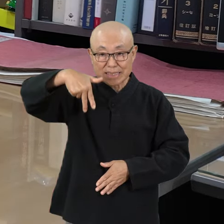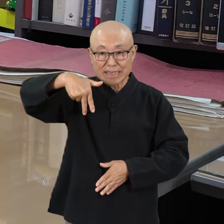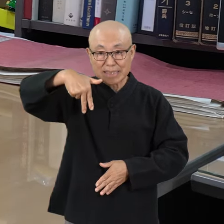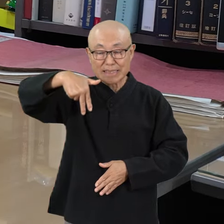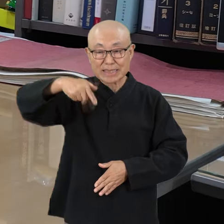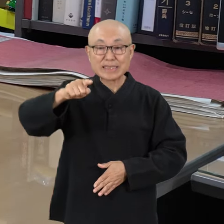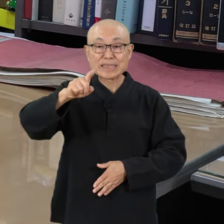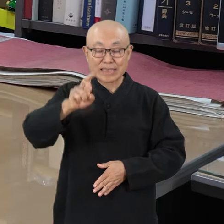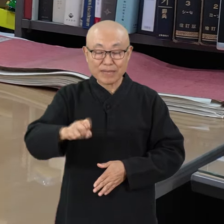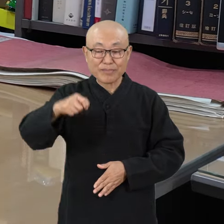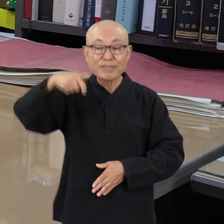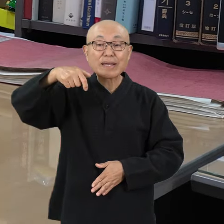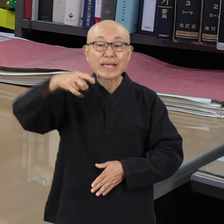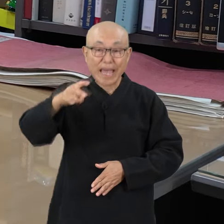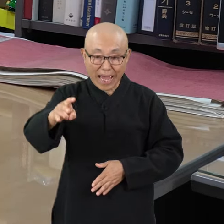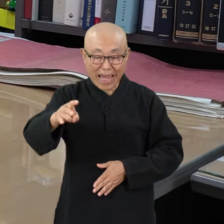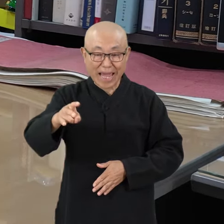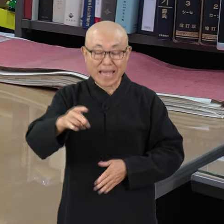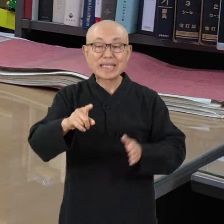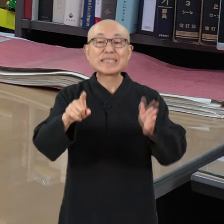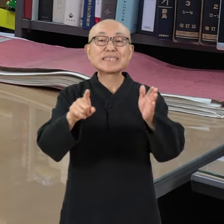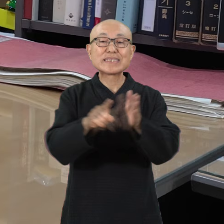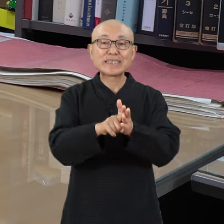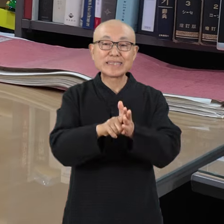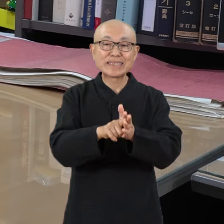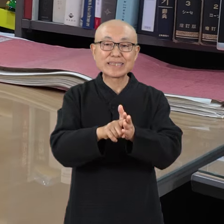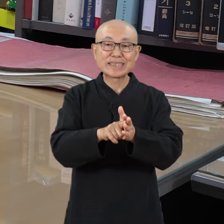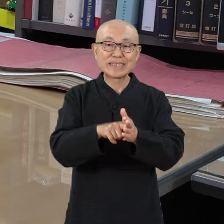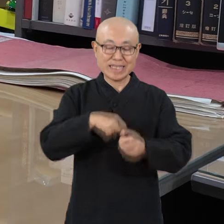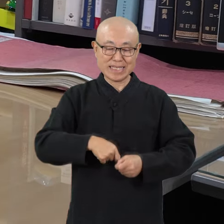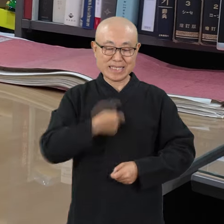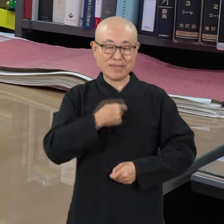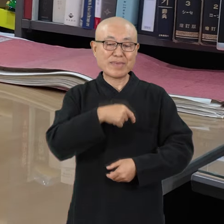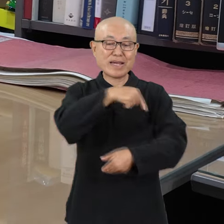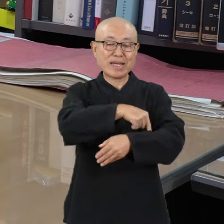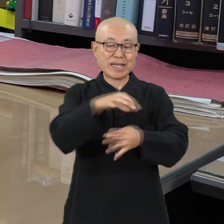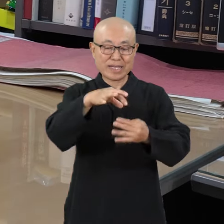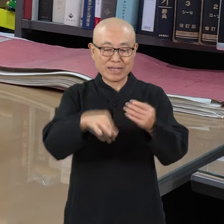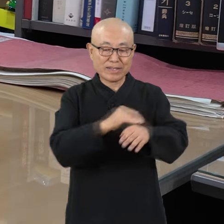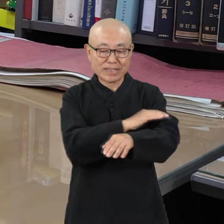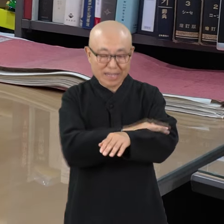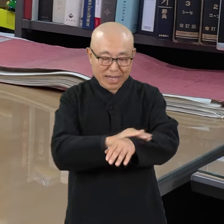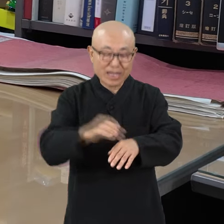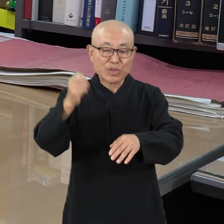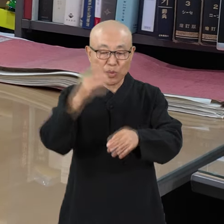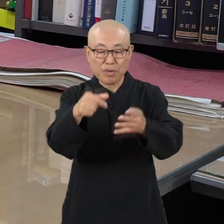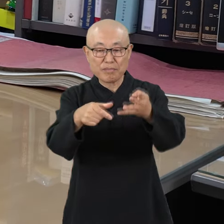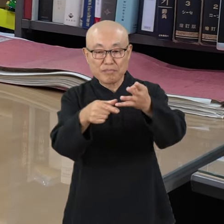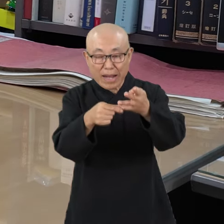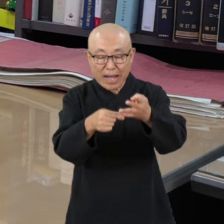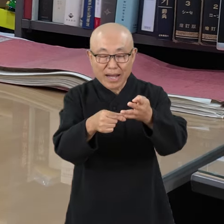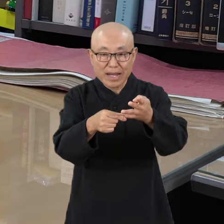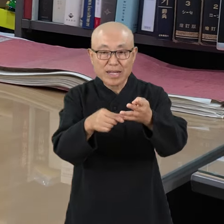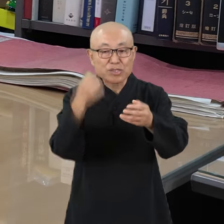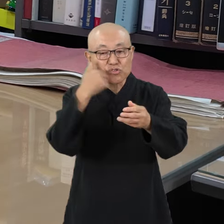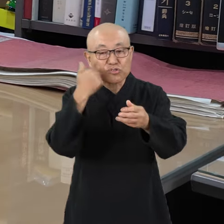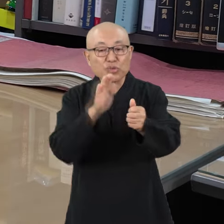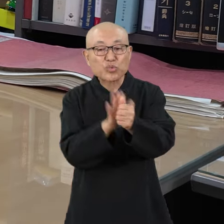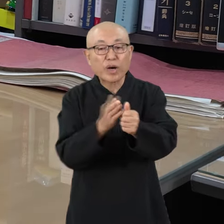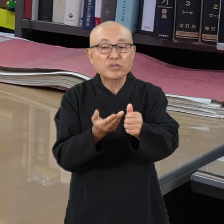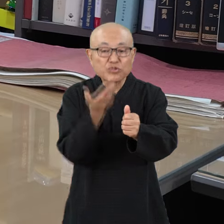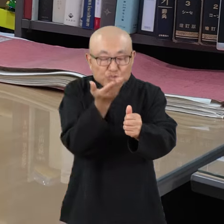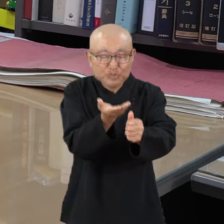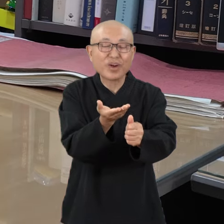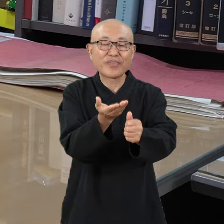참 이거는 고귀한 재산이다. 거기에 한 가지 더 베푸는 것, 베풀 시자예요. 그러니까